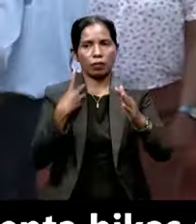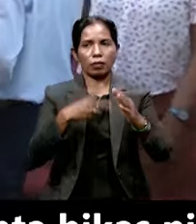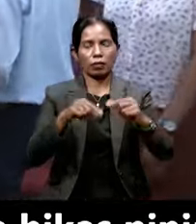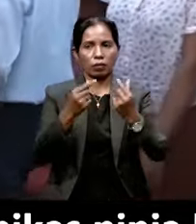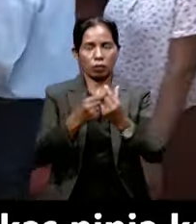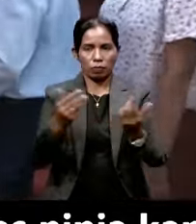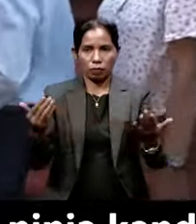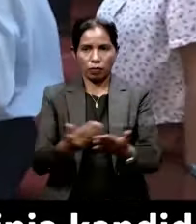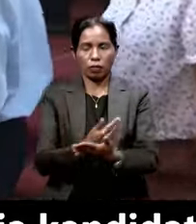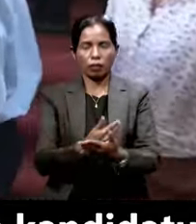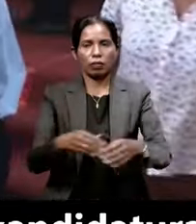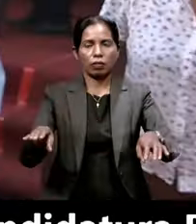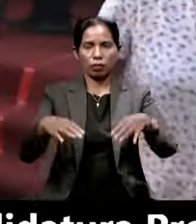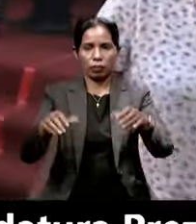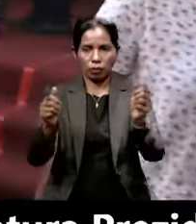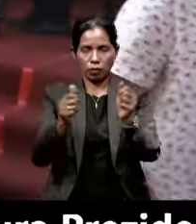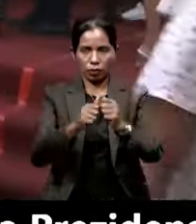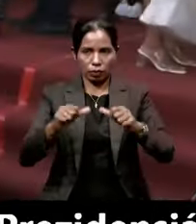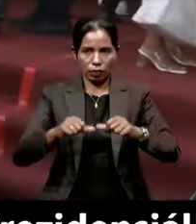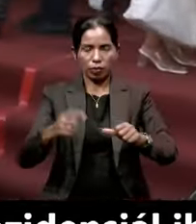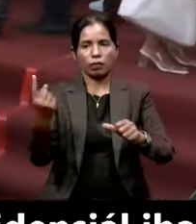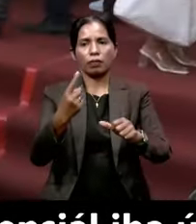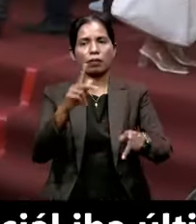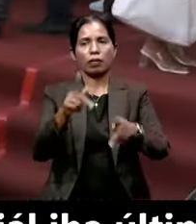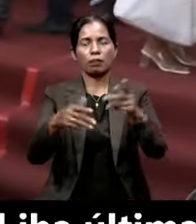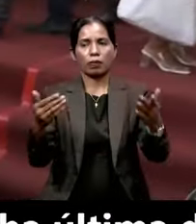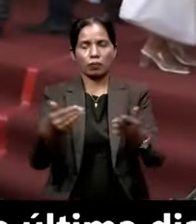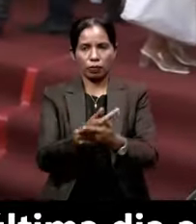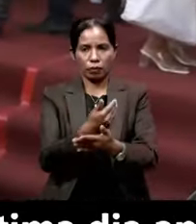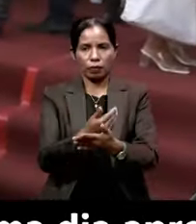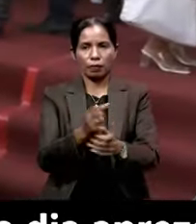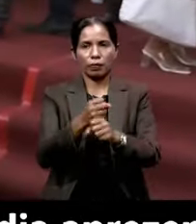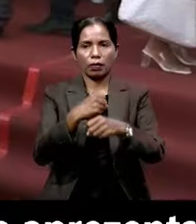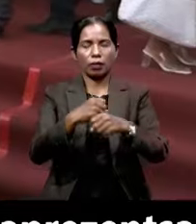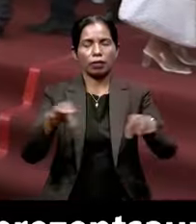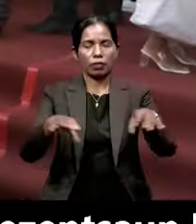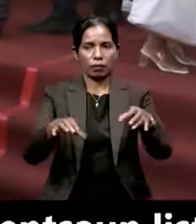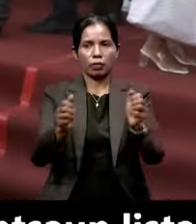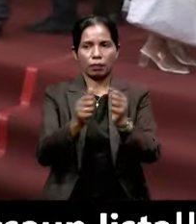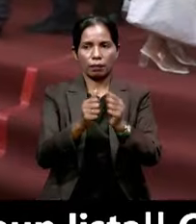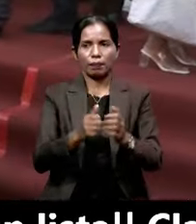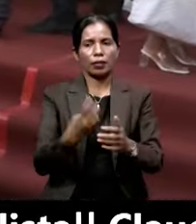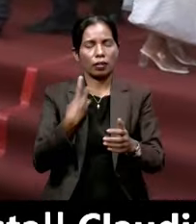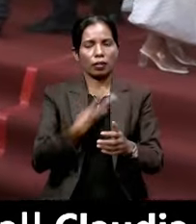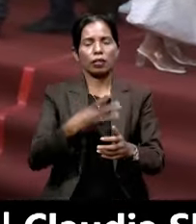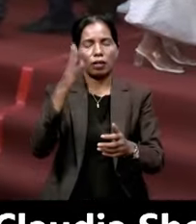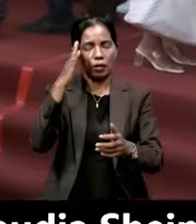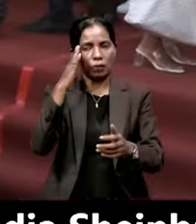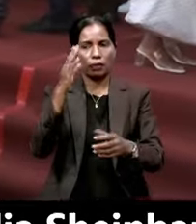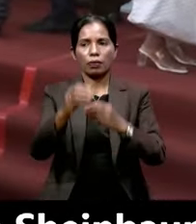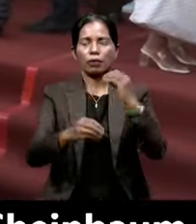fon servisu mos nafati mai be ema fon makatu pel halau servisu fon sam sam kita hanoi nona